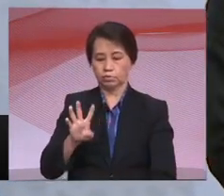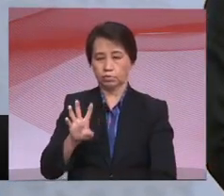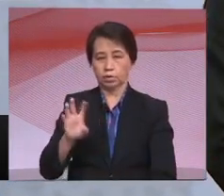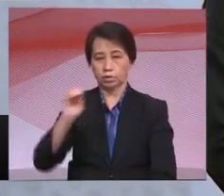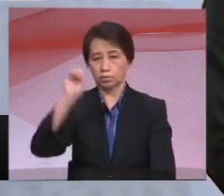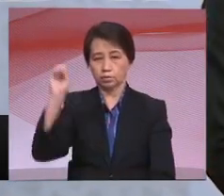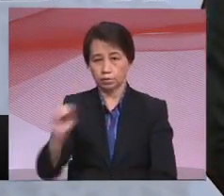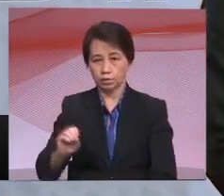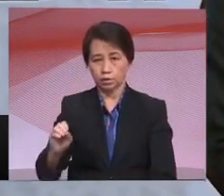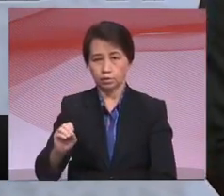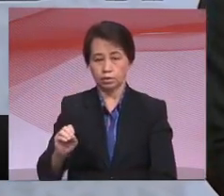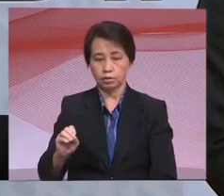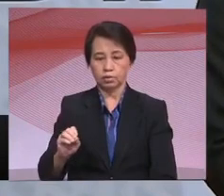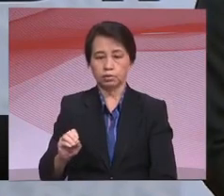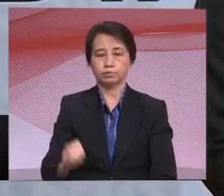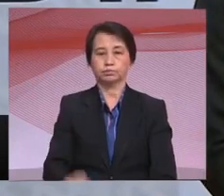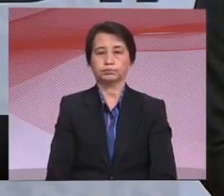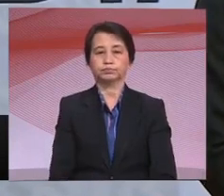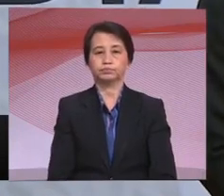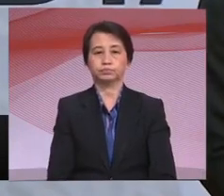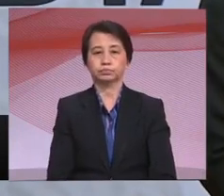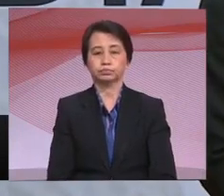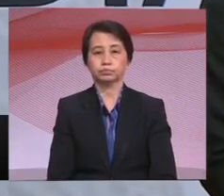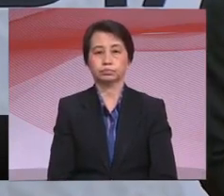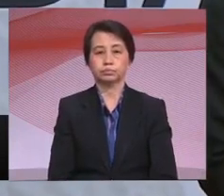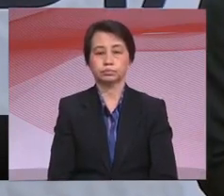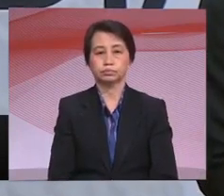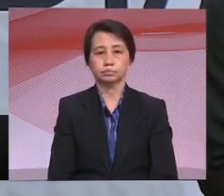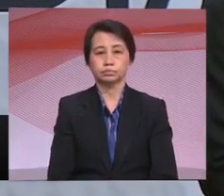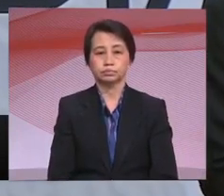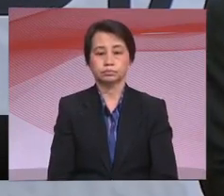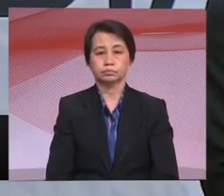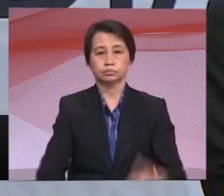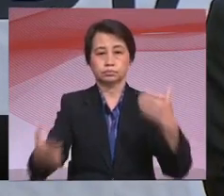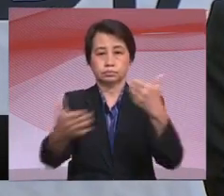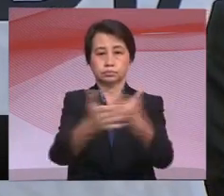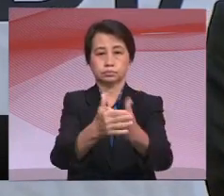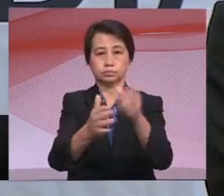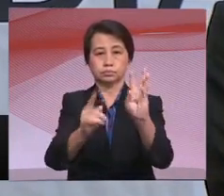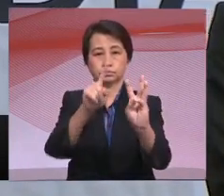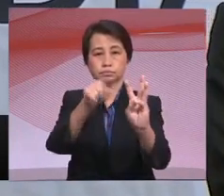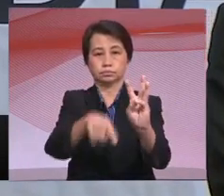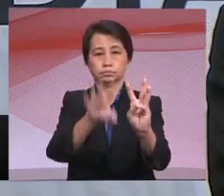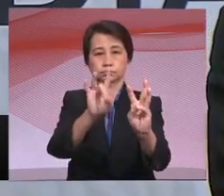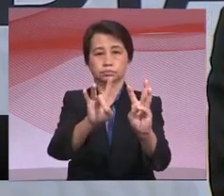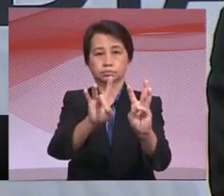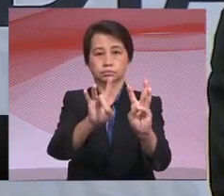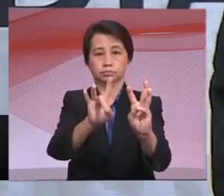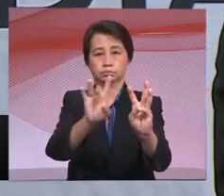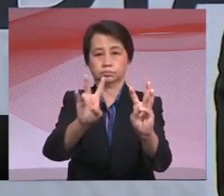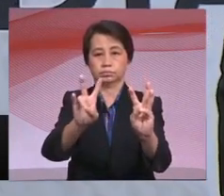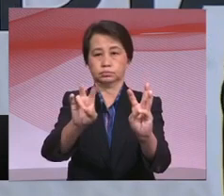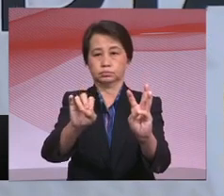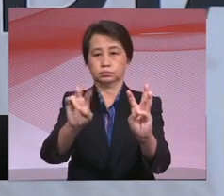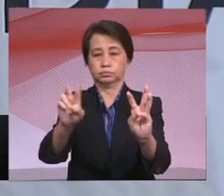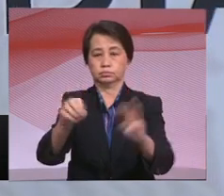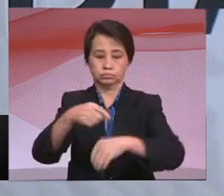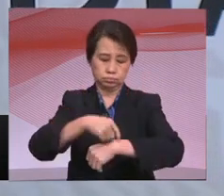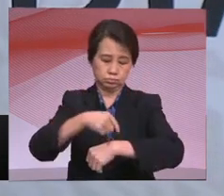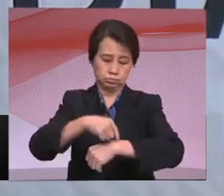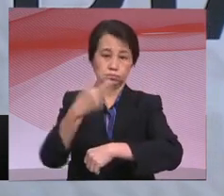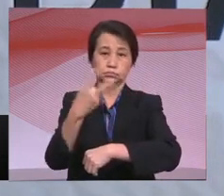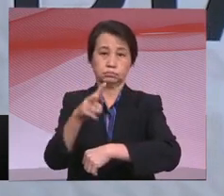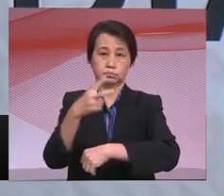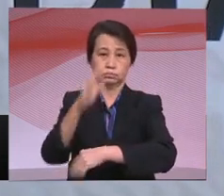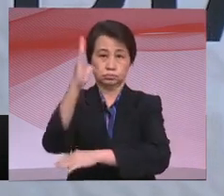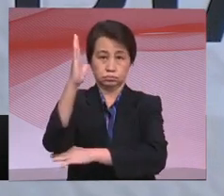96.4% daripada jumlah keseluruhan kes. Sehingga 6 Ogos 2020 jam 12 tengah